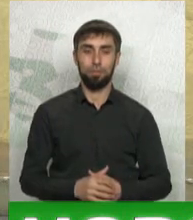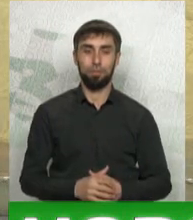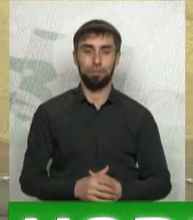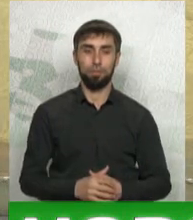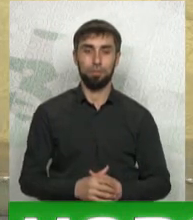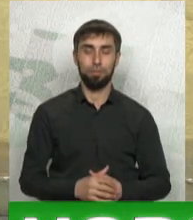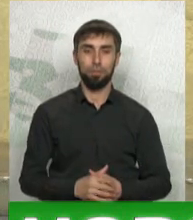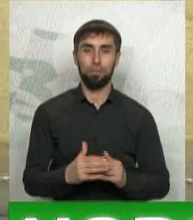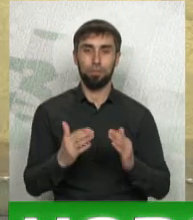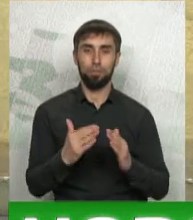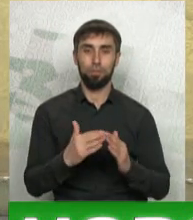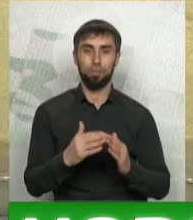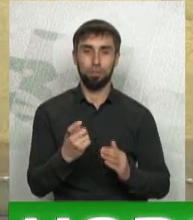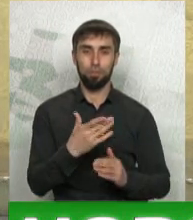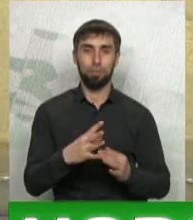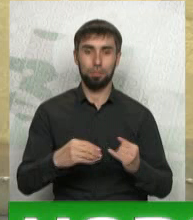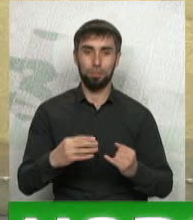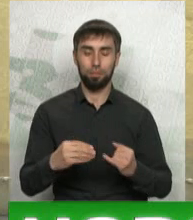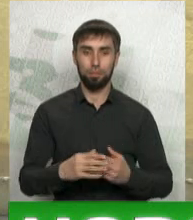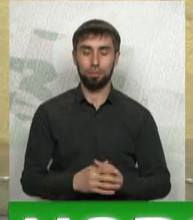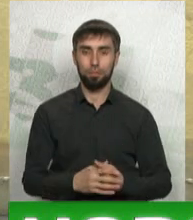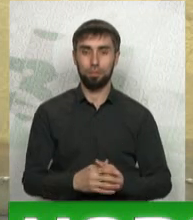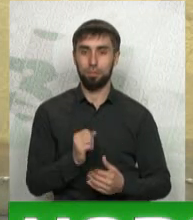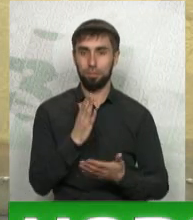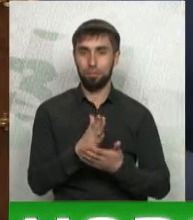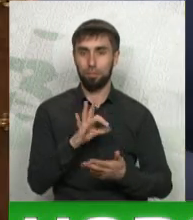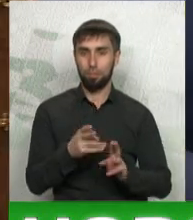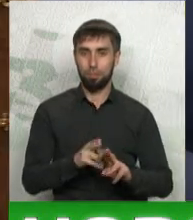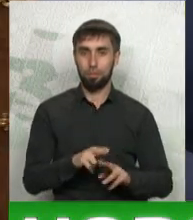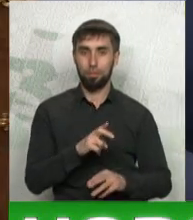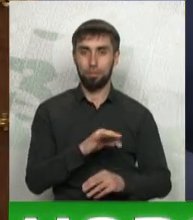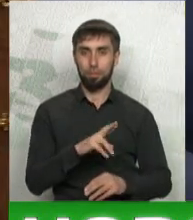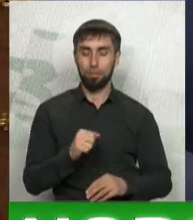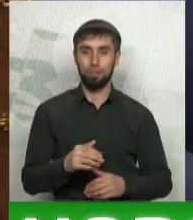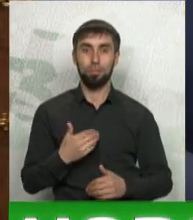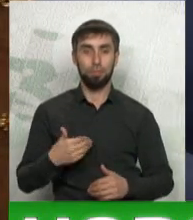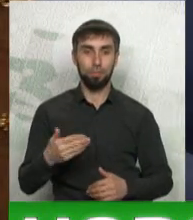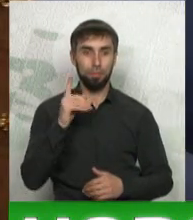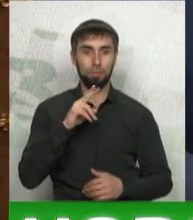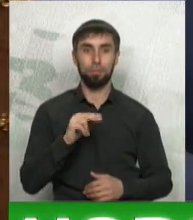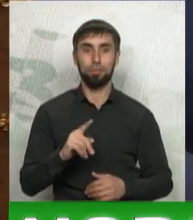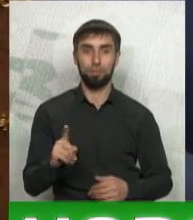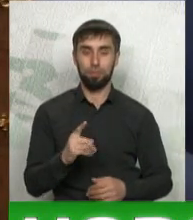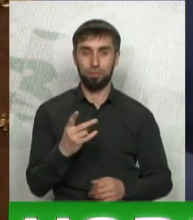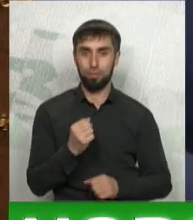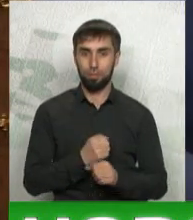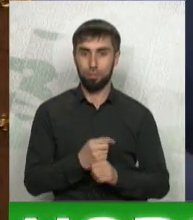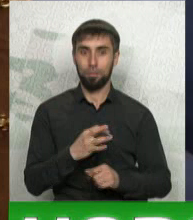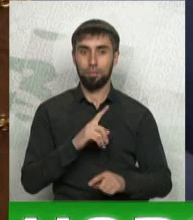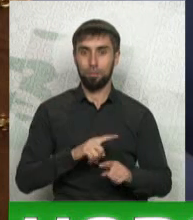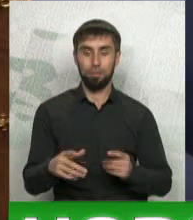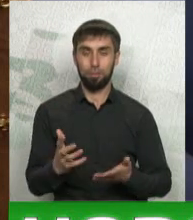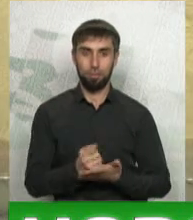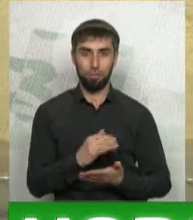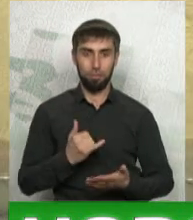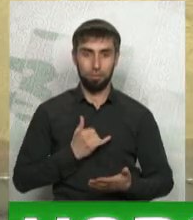домовладение земле нет вот прям вот это беда мы знаем что делать как делать но это быстро не получается